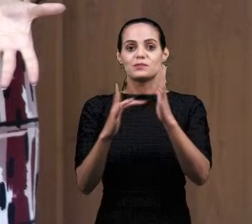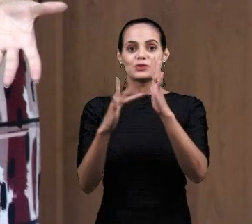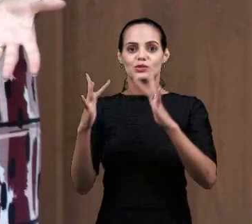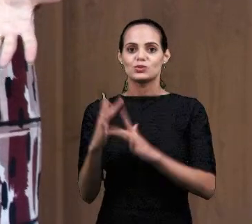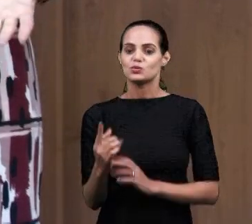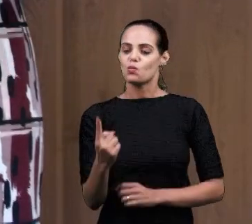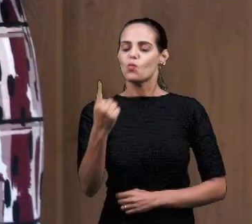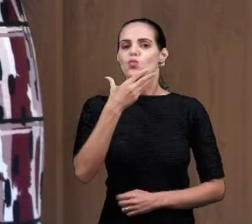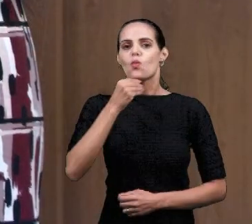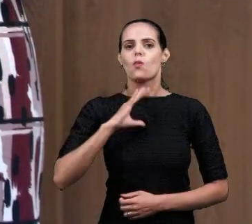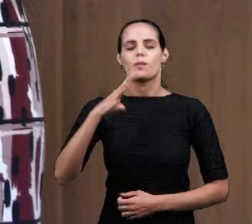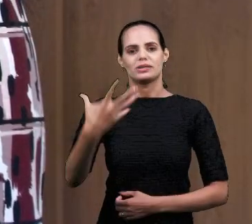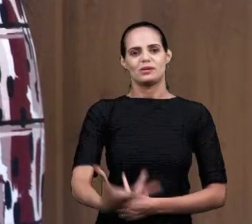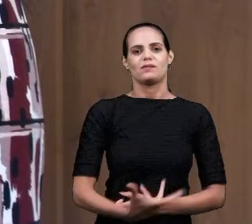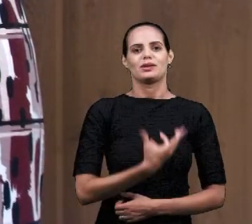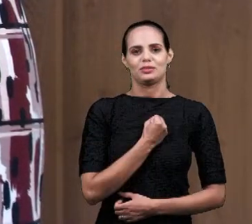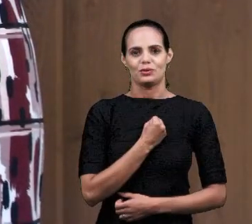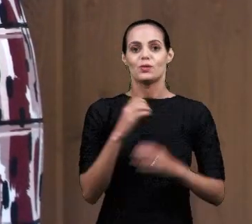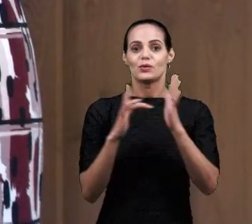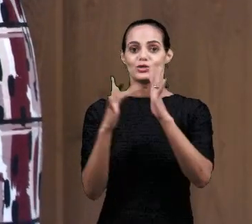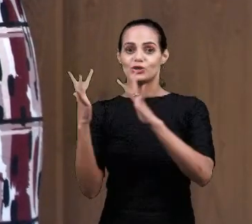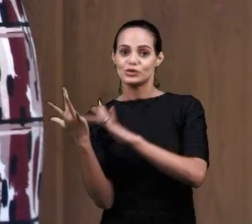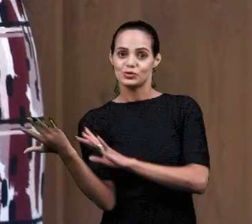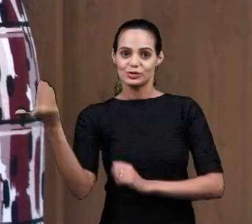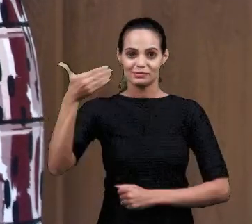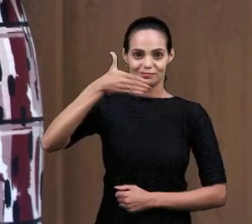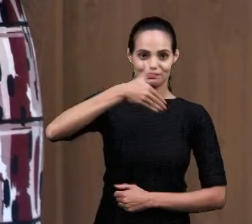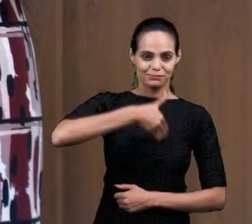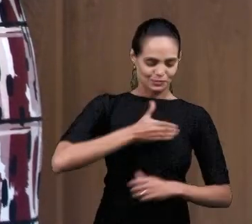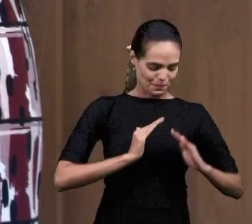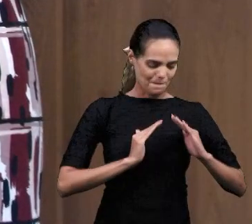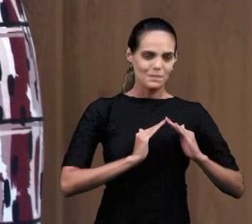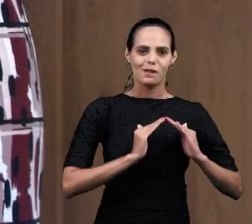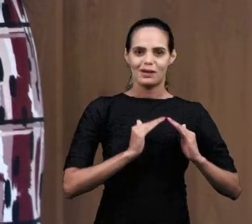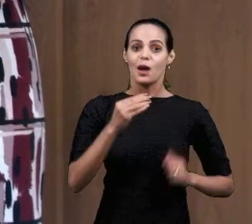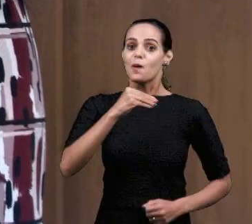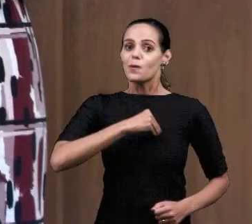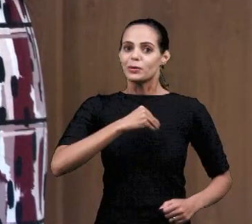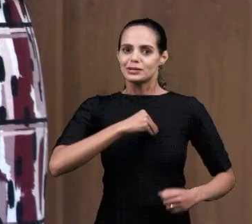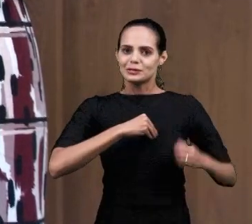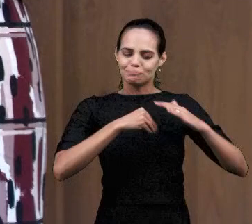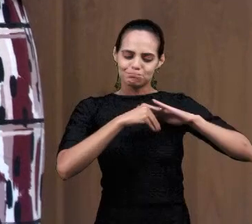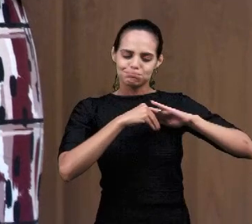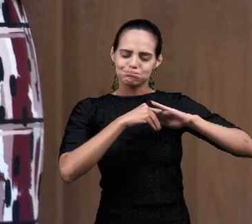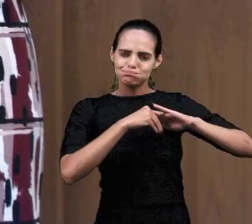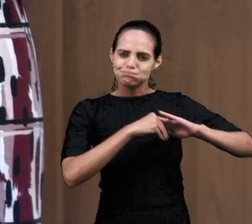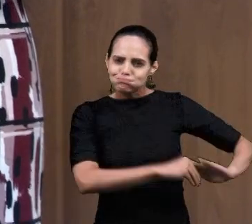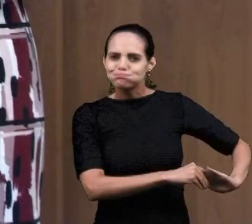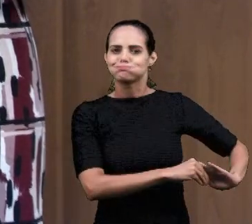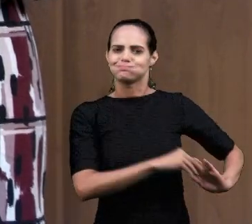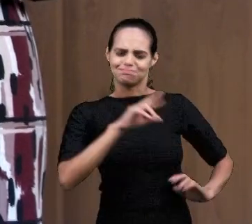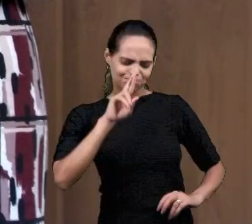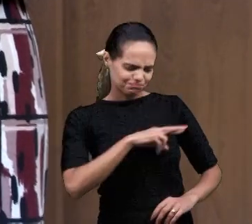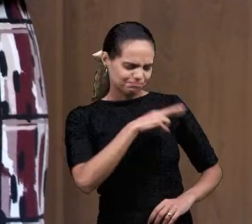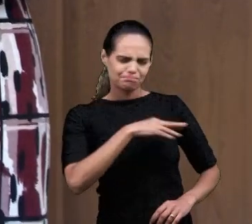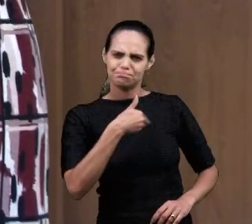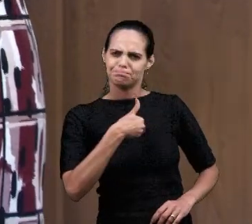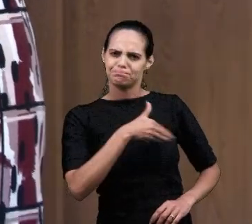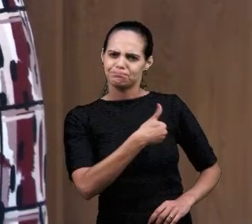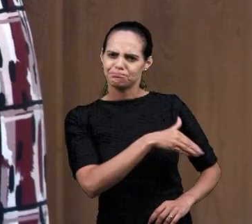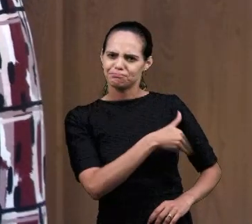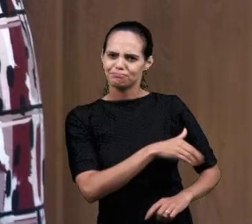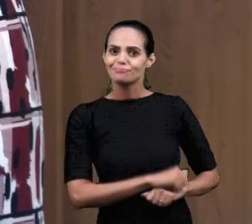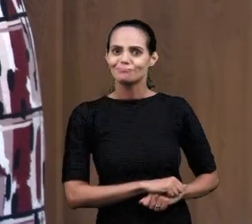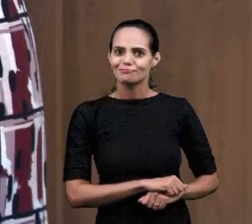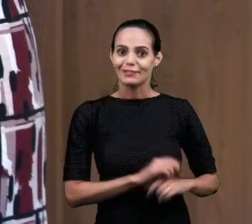péchés, Jésus, il habite en nous. Il nettoie nos cœurs. À partir de ce moment, nos vies